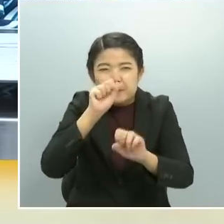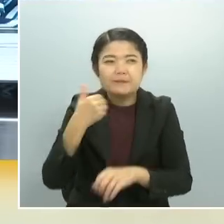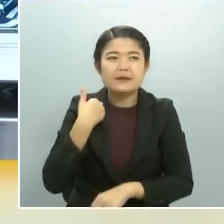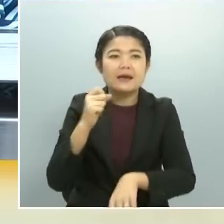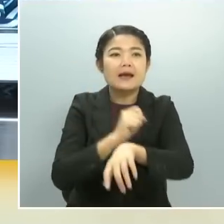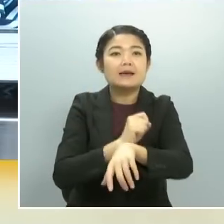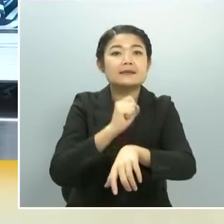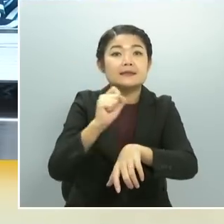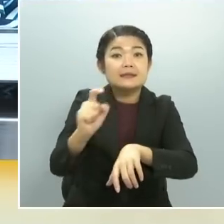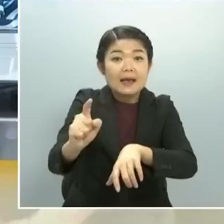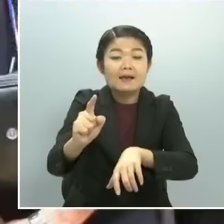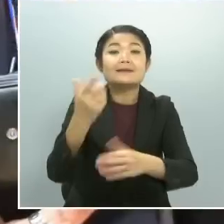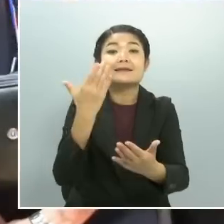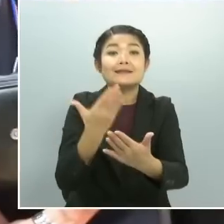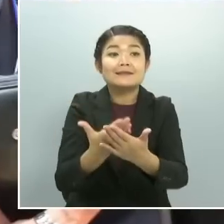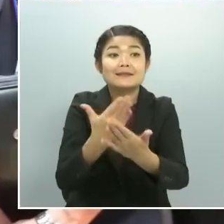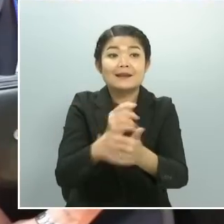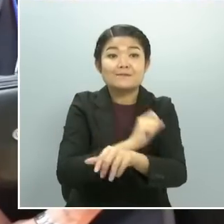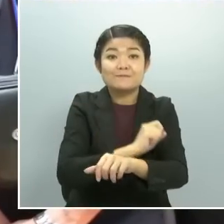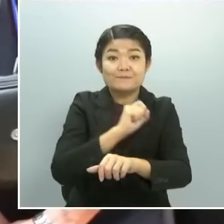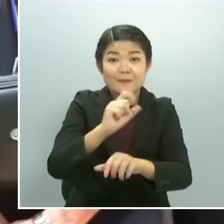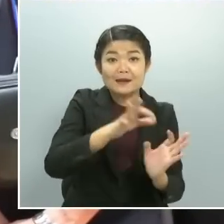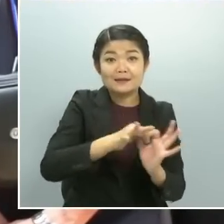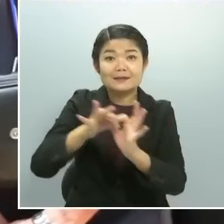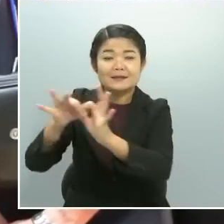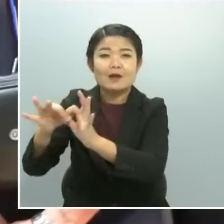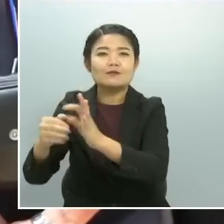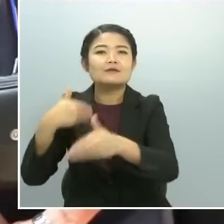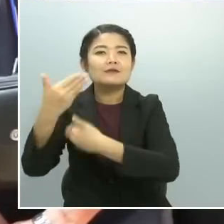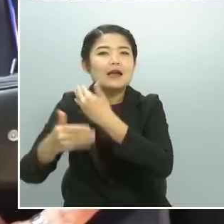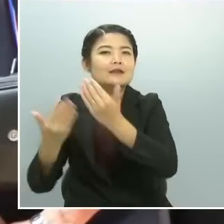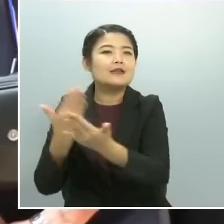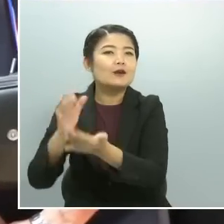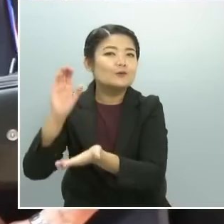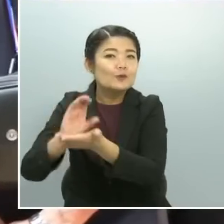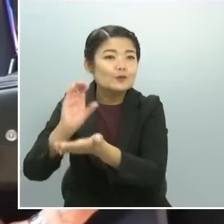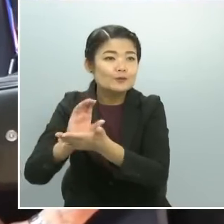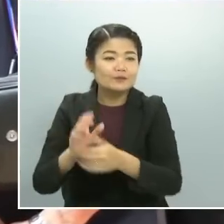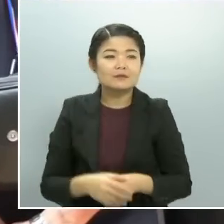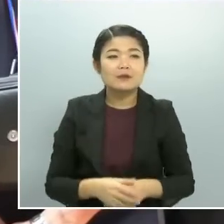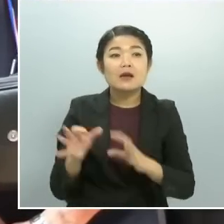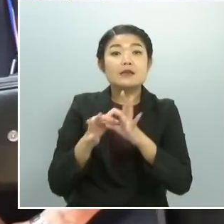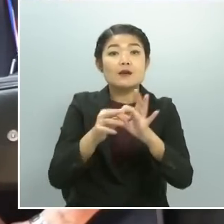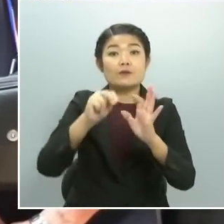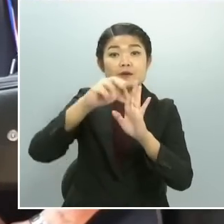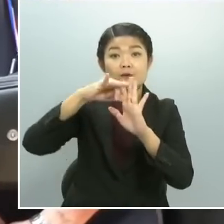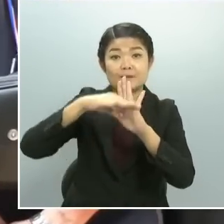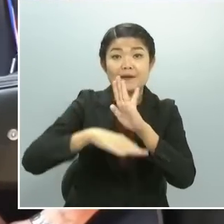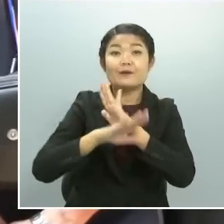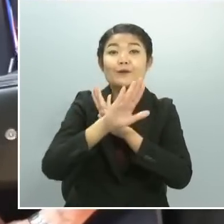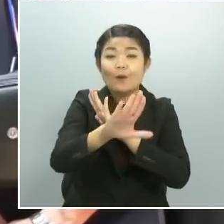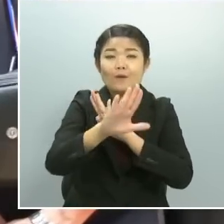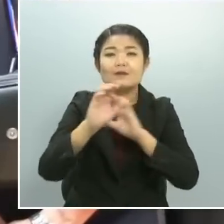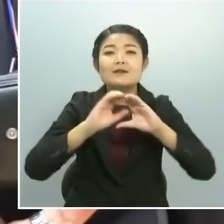จ้างขั้นต่ำมันก็จงโยงใยไปถึงตลาดทุนด้วยใช่ไหมเมื่อฉันกู้คนที่ควรระวังพูดถึงเรื่องนโยบายของว่าที่รัฐบาล